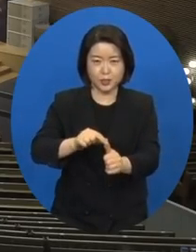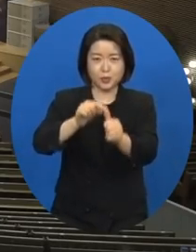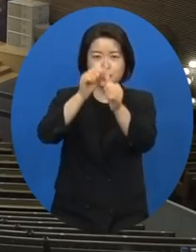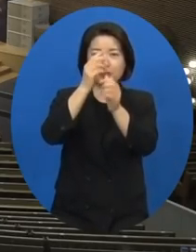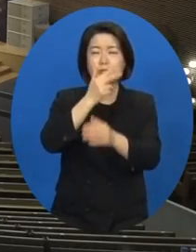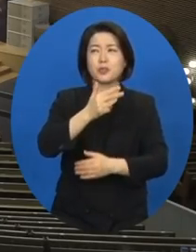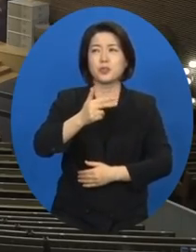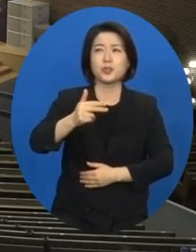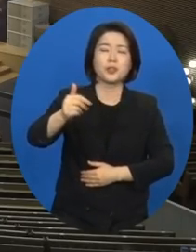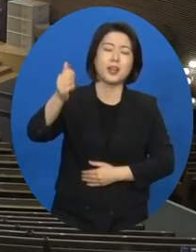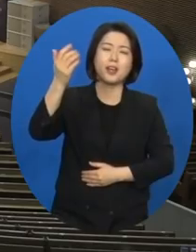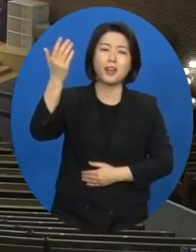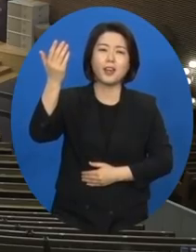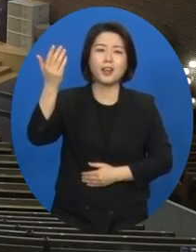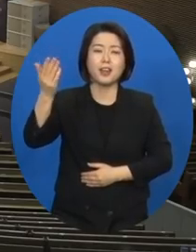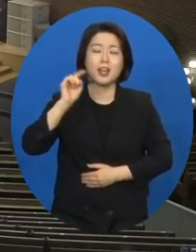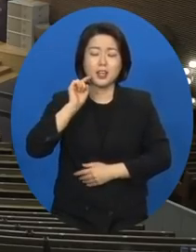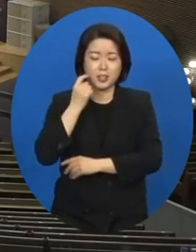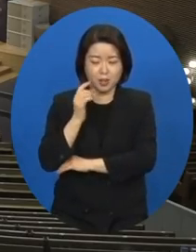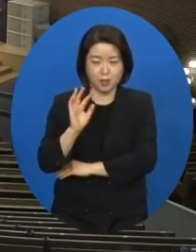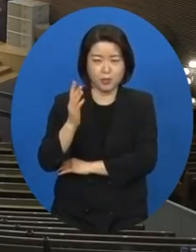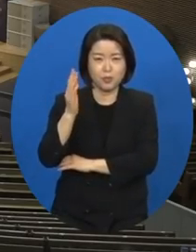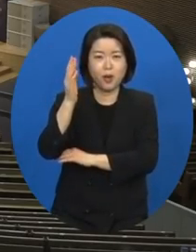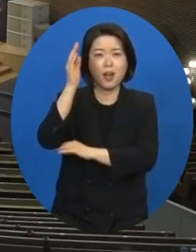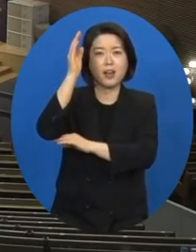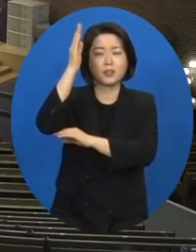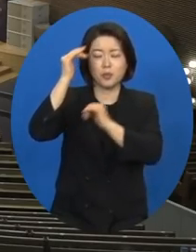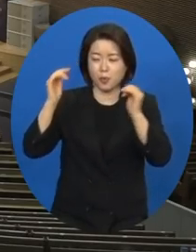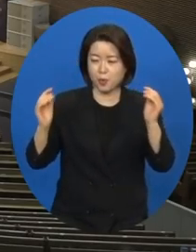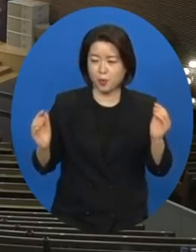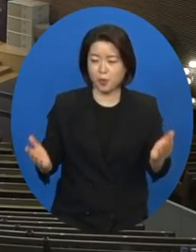거룩하신 그 주께